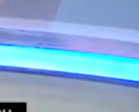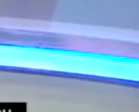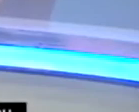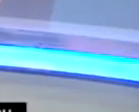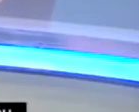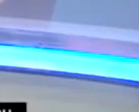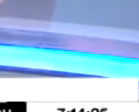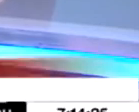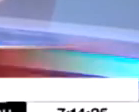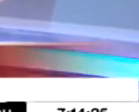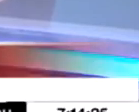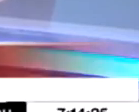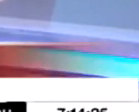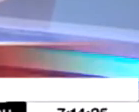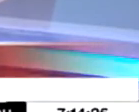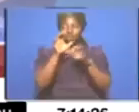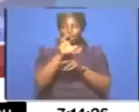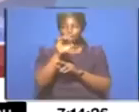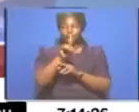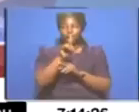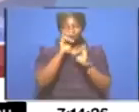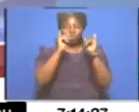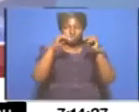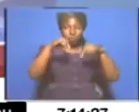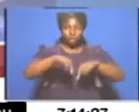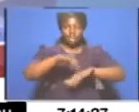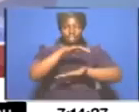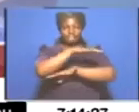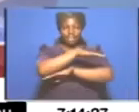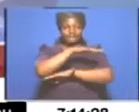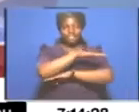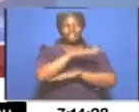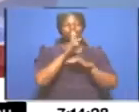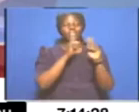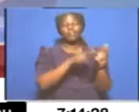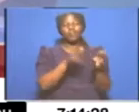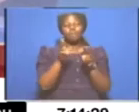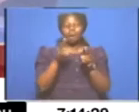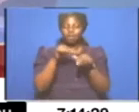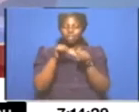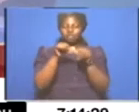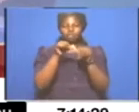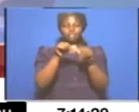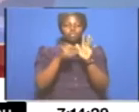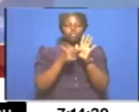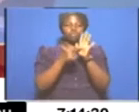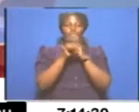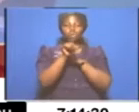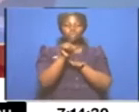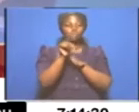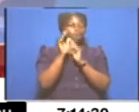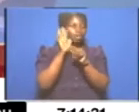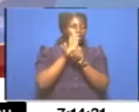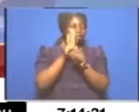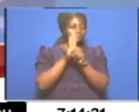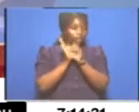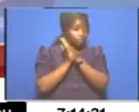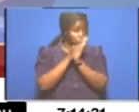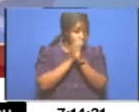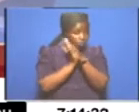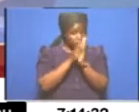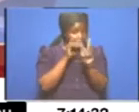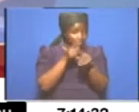Unaendelea kutazama Darubini ya Channel 1 jioni ya leo, na kama ilivyo ada tunaendelea kukuletea taarifa nyingi tu kutoka